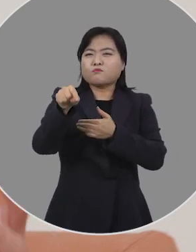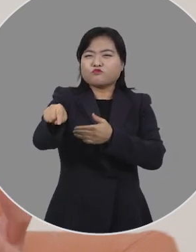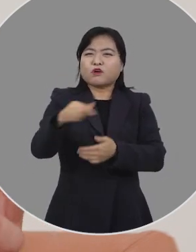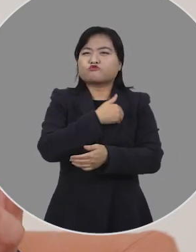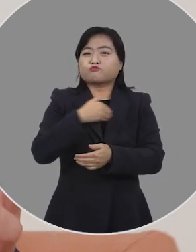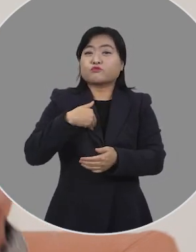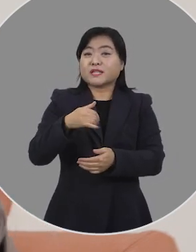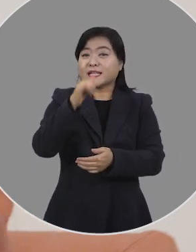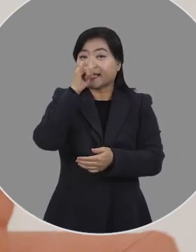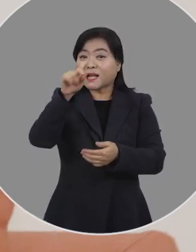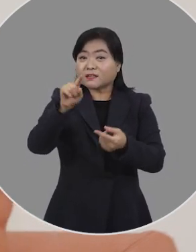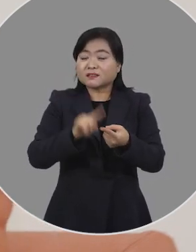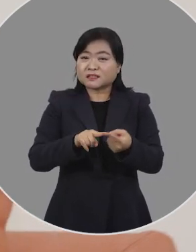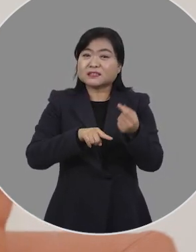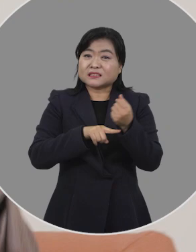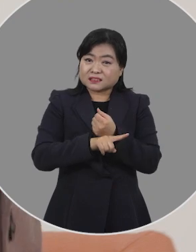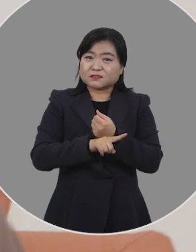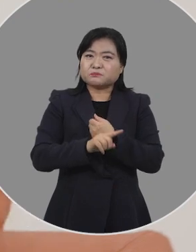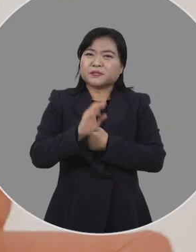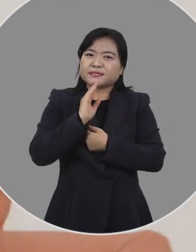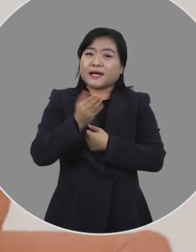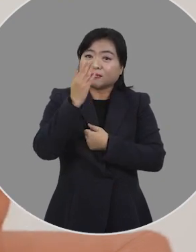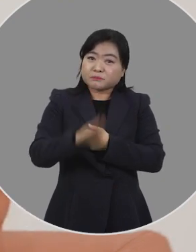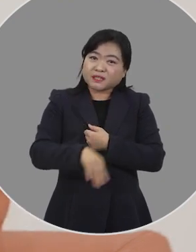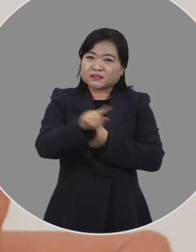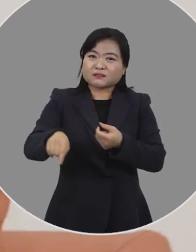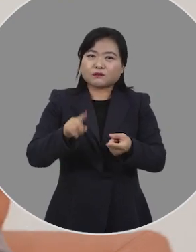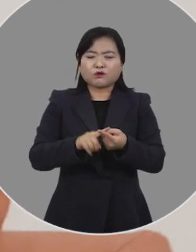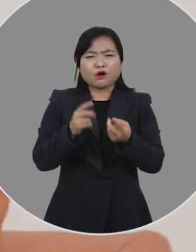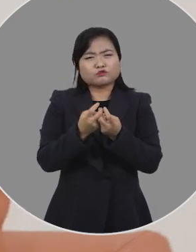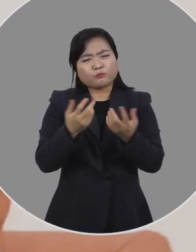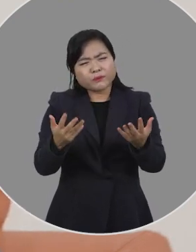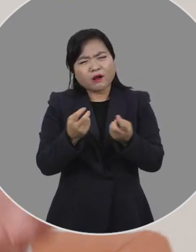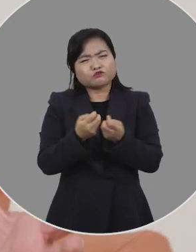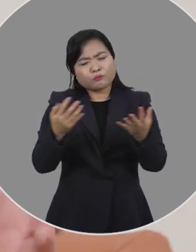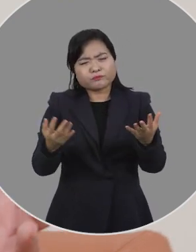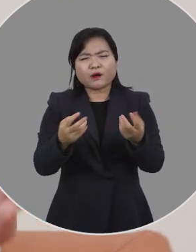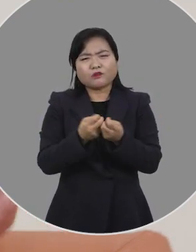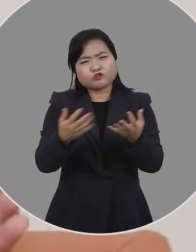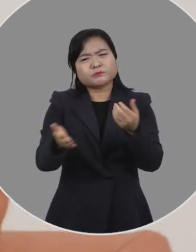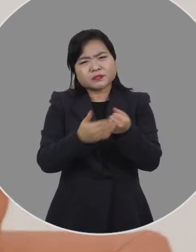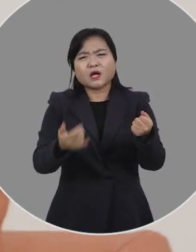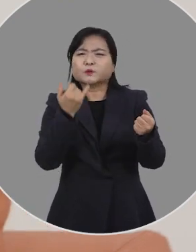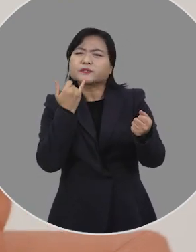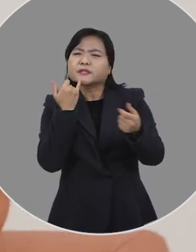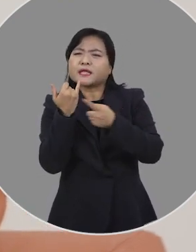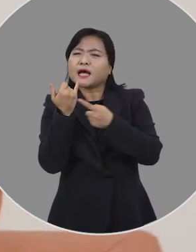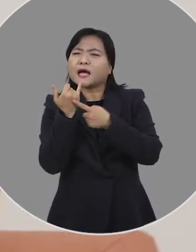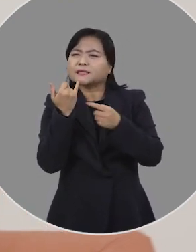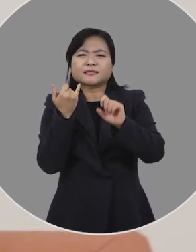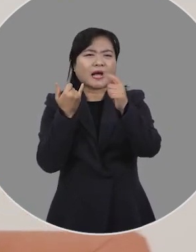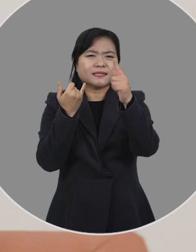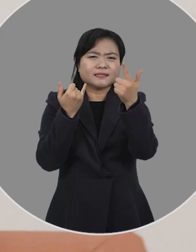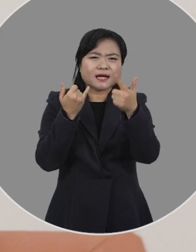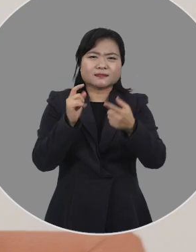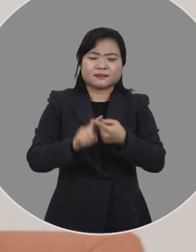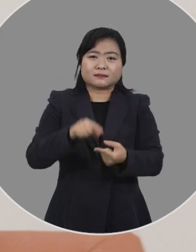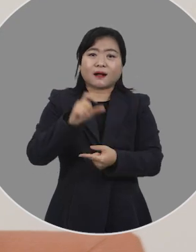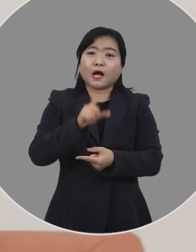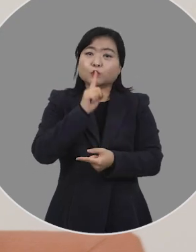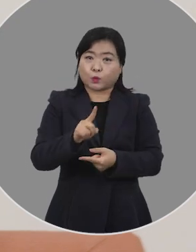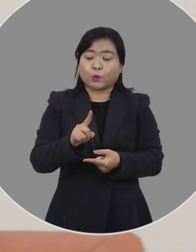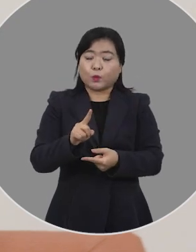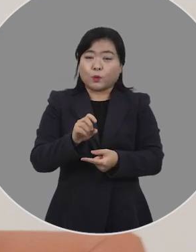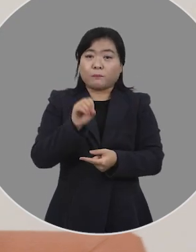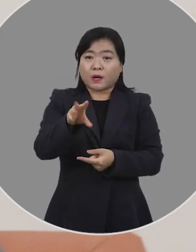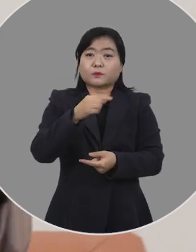충분히 있다라는 걸 의미하는 거지. 네. 그렇다고 그래서 이걸 우리가 어쩔 수 없다, 정당화할 수 있다, 그 얘기는 아니라는 점을 한번 강조를